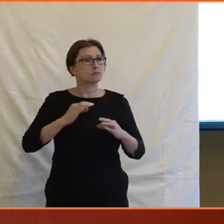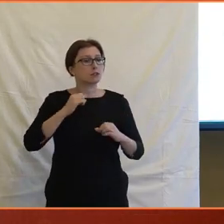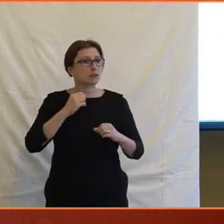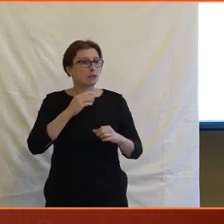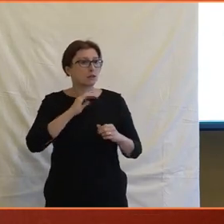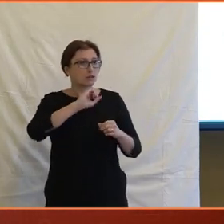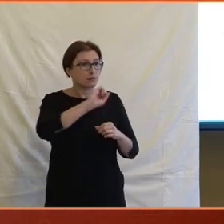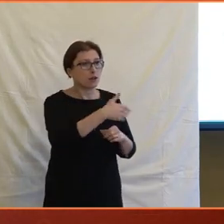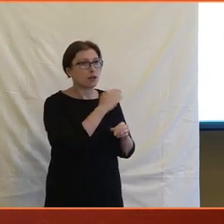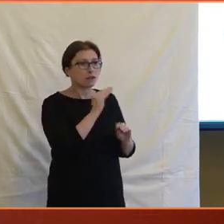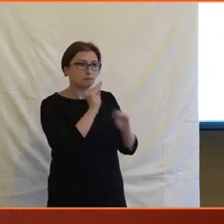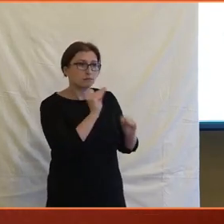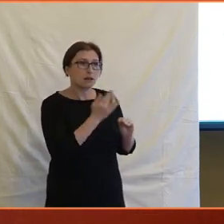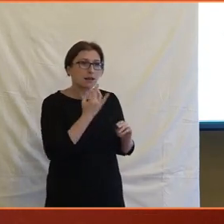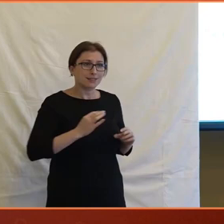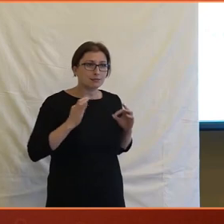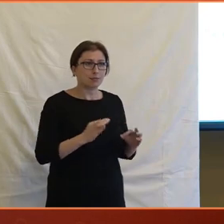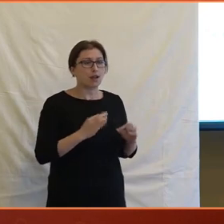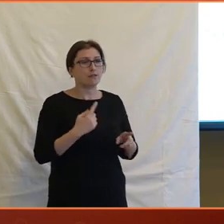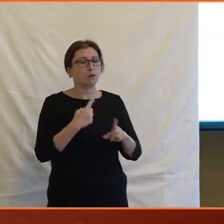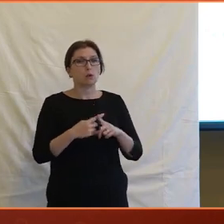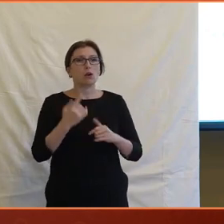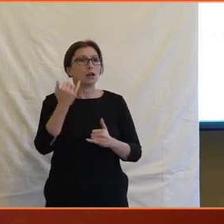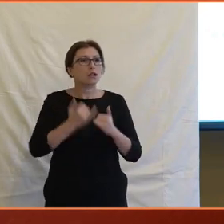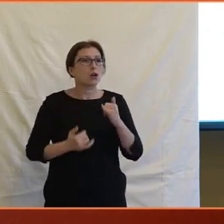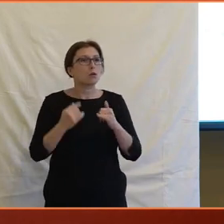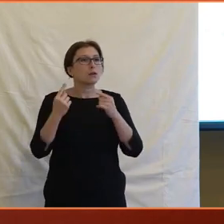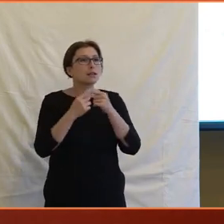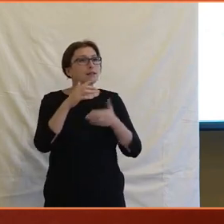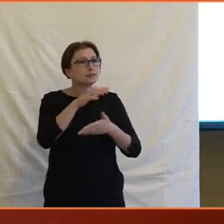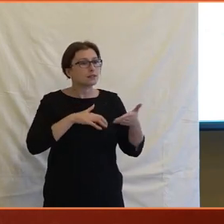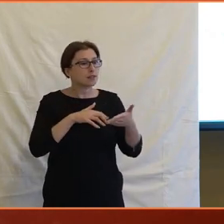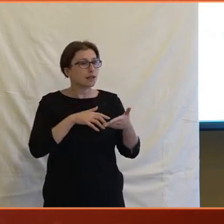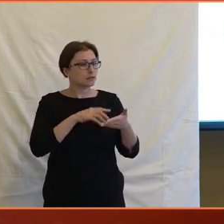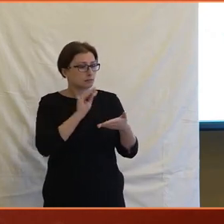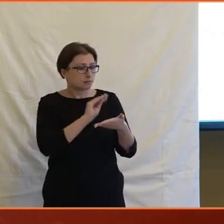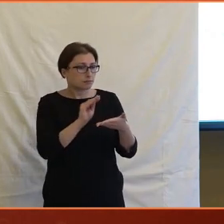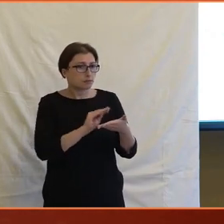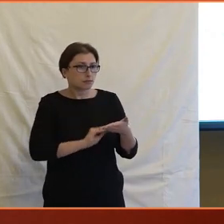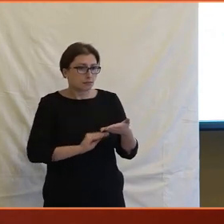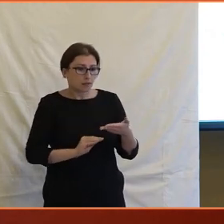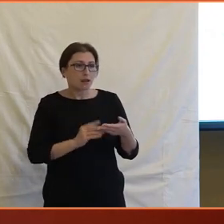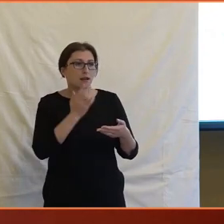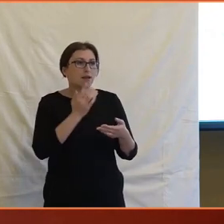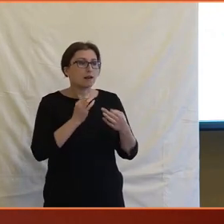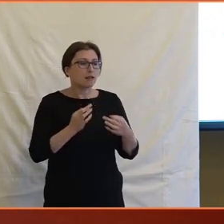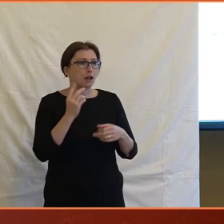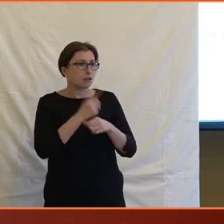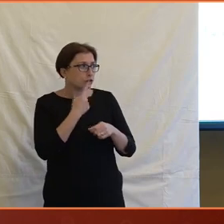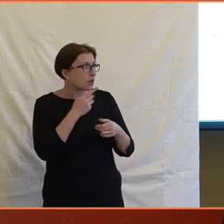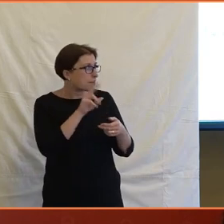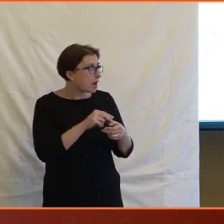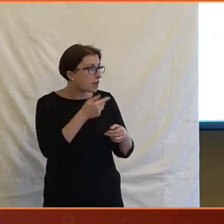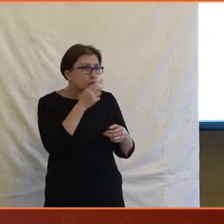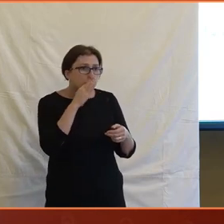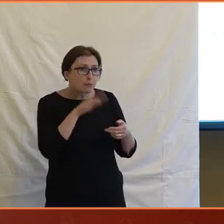tvorbě prezentací. Když nepotřebují odevzdávat text, kde by jim třeba někdo říkal, no jo, ale tady máš mít